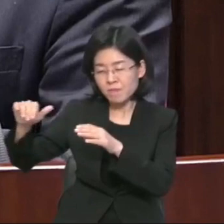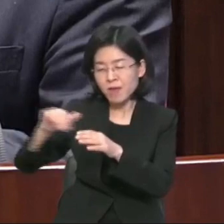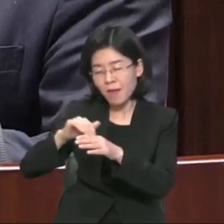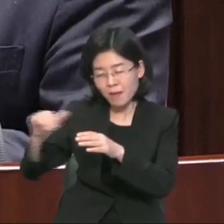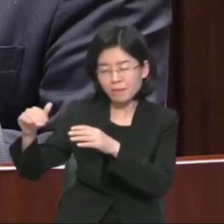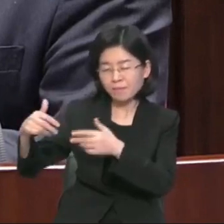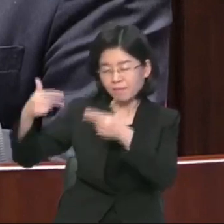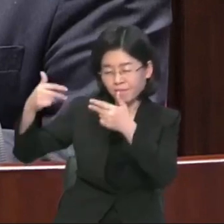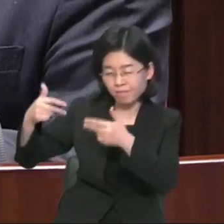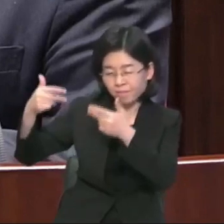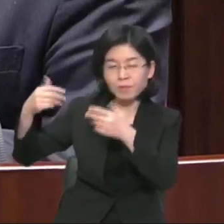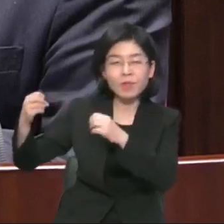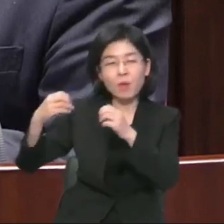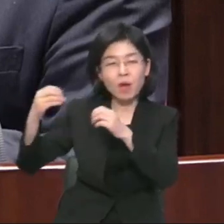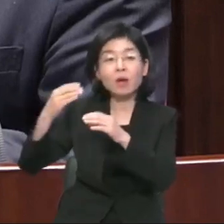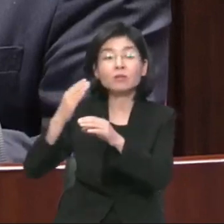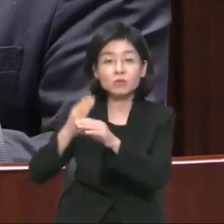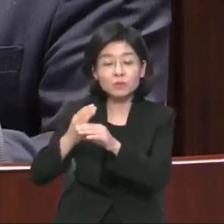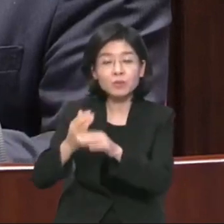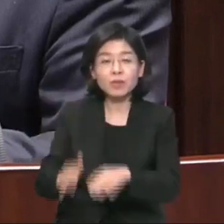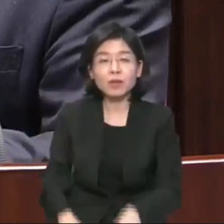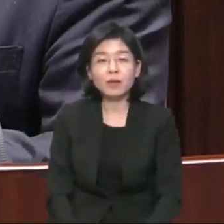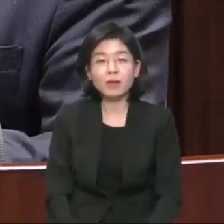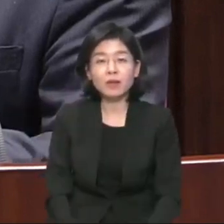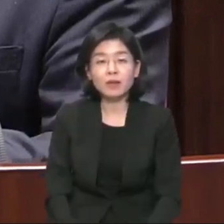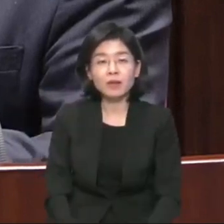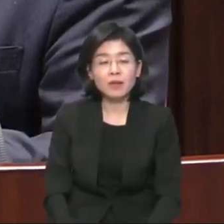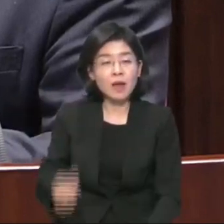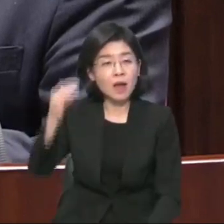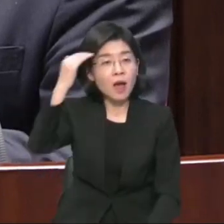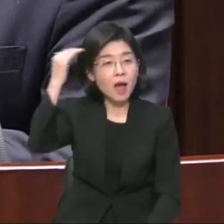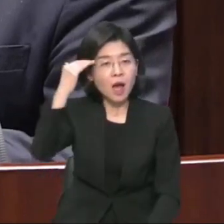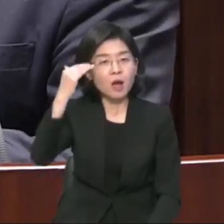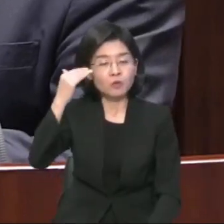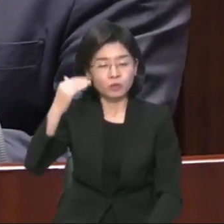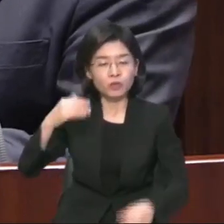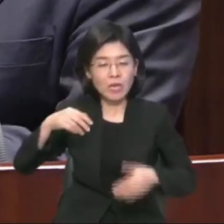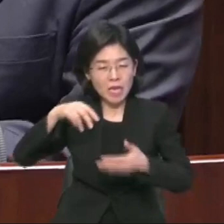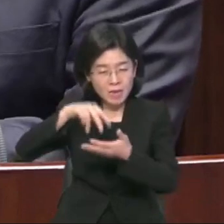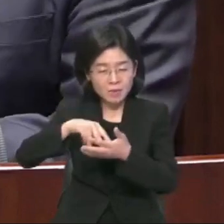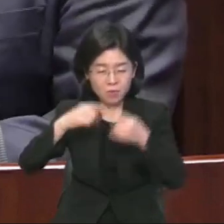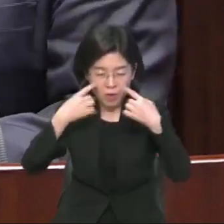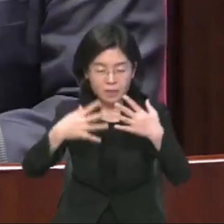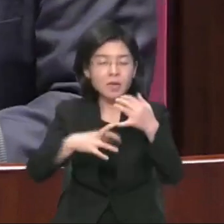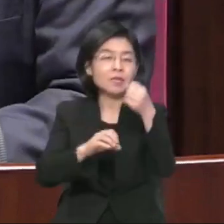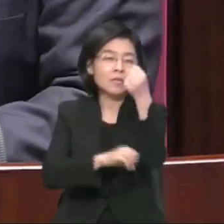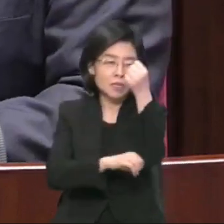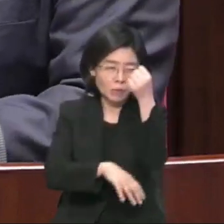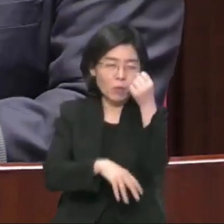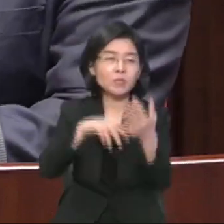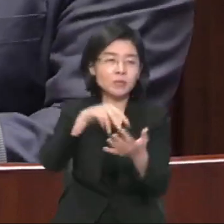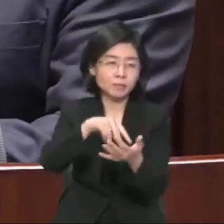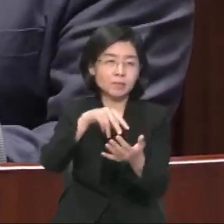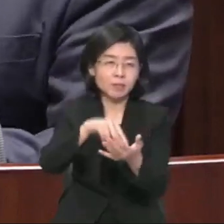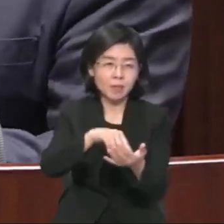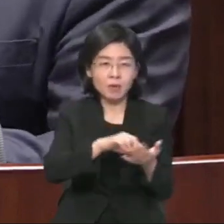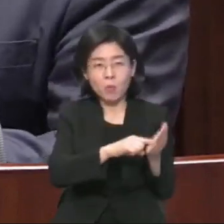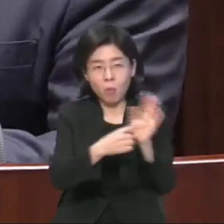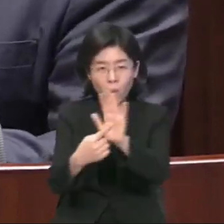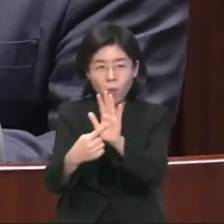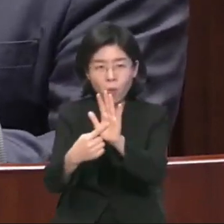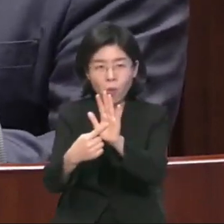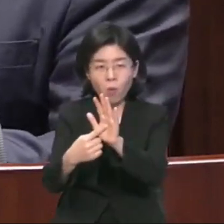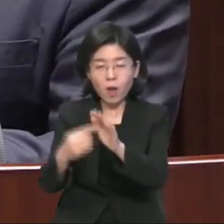이렇게 소통을 계속하고 있습니다. 그래서 우리는 우리의 기본 입장, 즉 기존의 틀에서 그